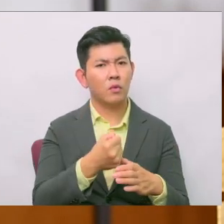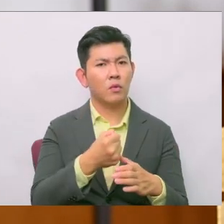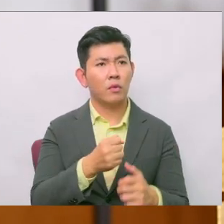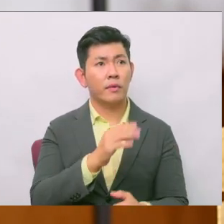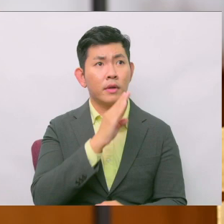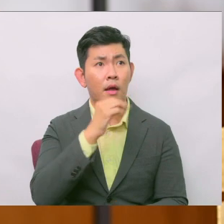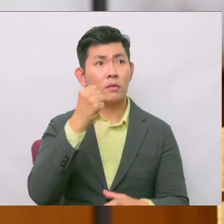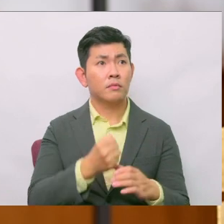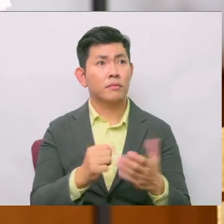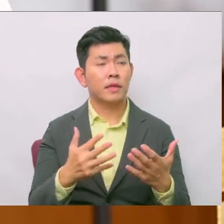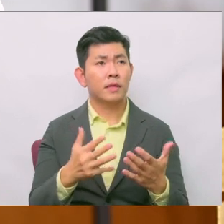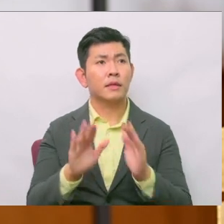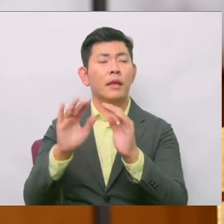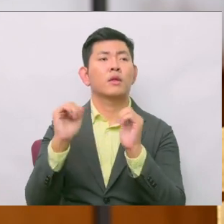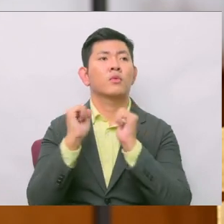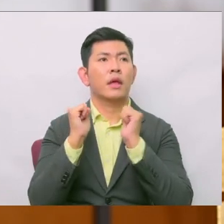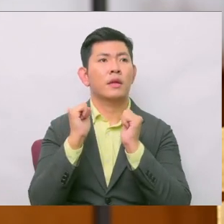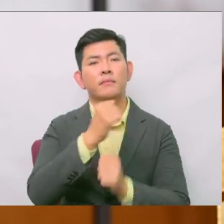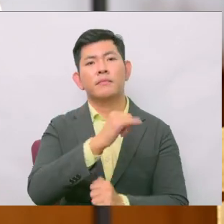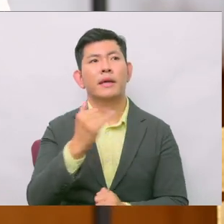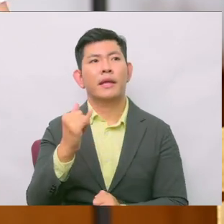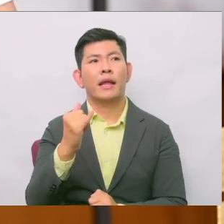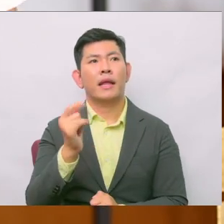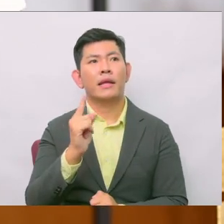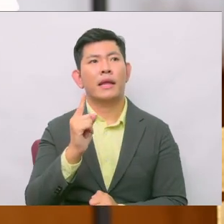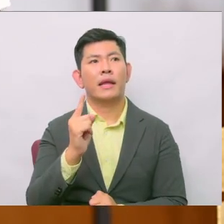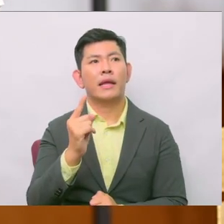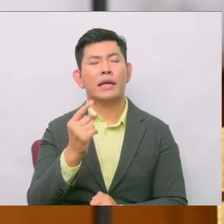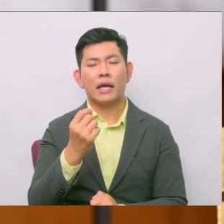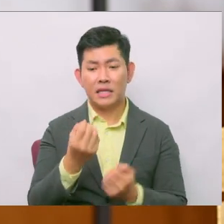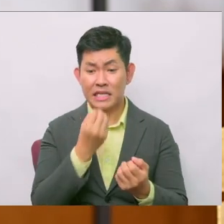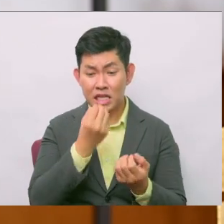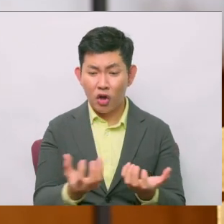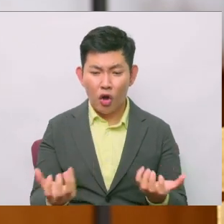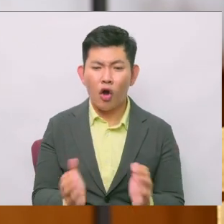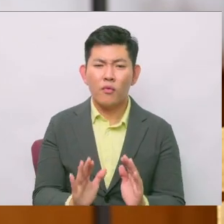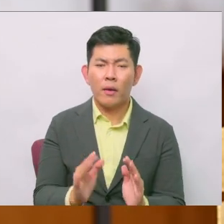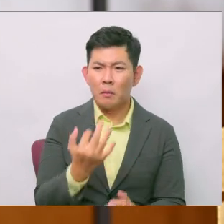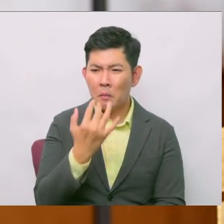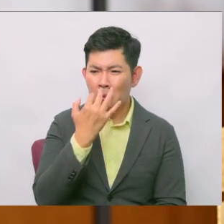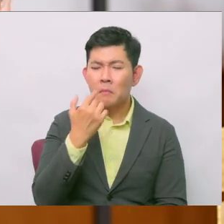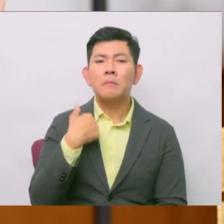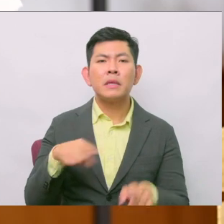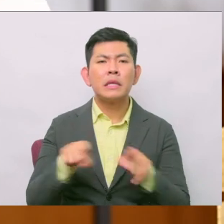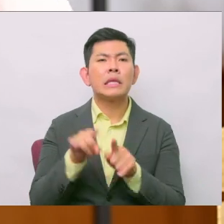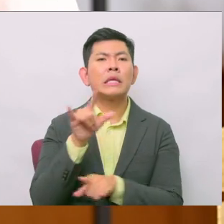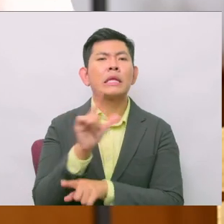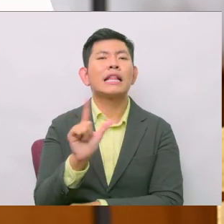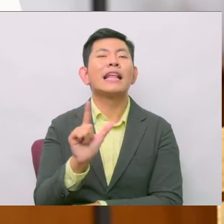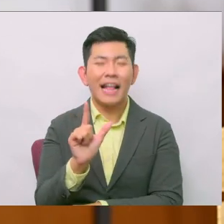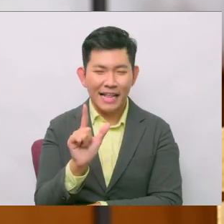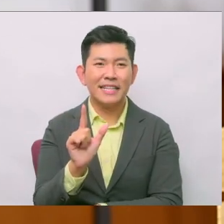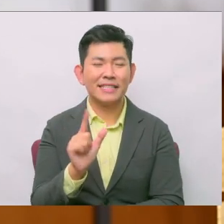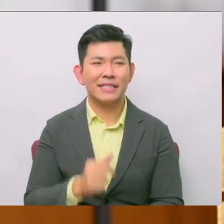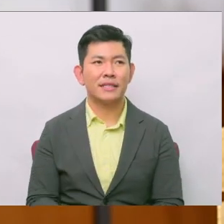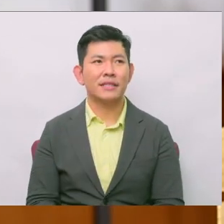งก่อนแล้วใส่ตู้เย็นเลยเราอาจจะได้กินอาหารในตู้เย็นเป็นกลิ่นขมิ้นได้ค่ะครูค่ะ เนาะนะคะอาจจะมี